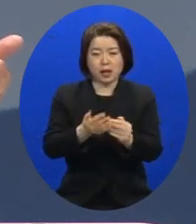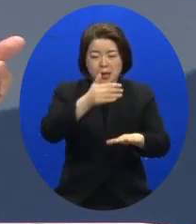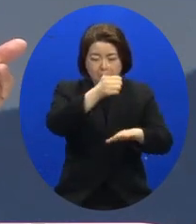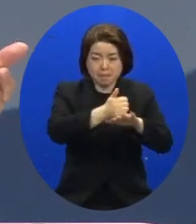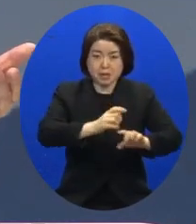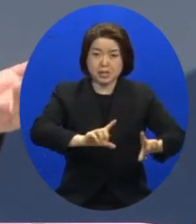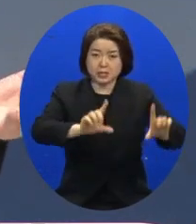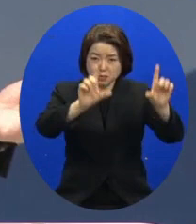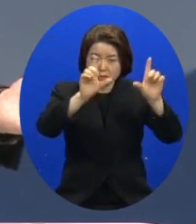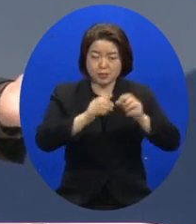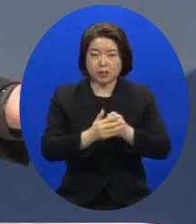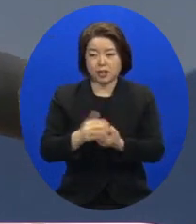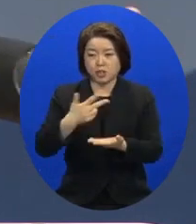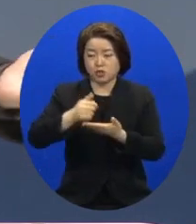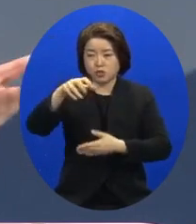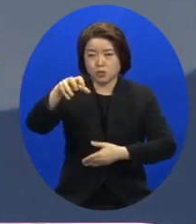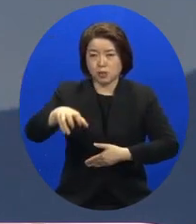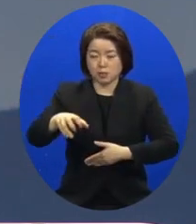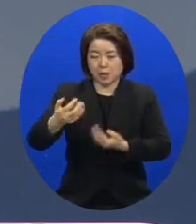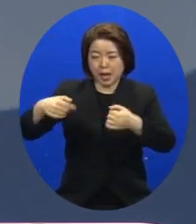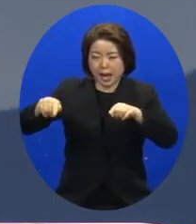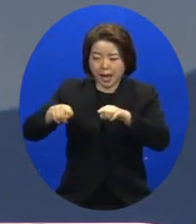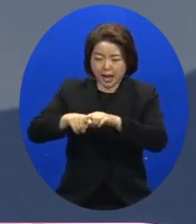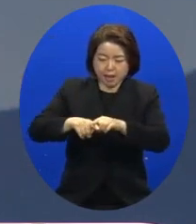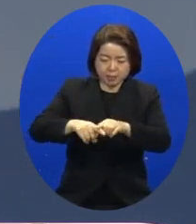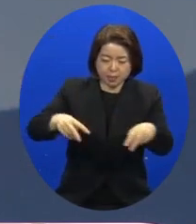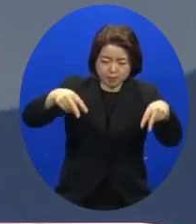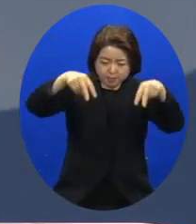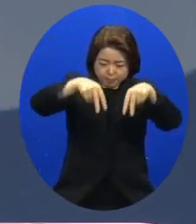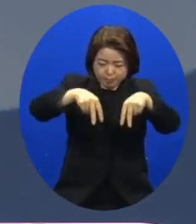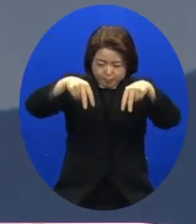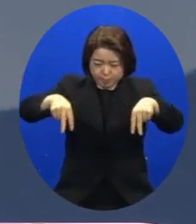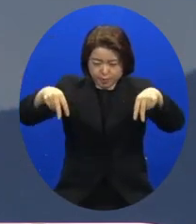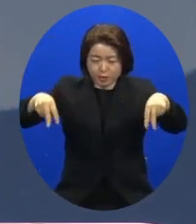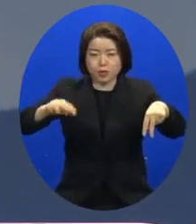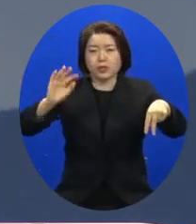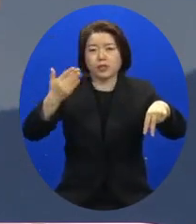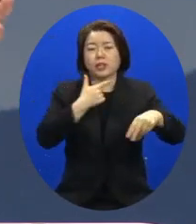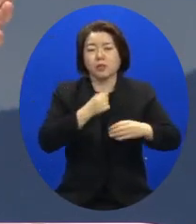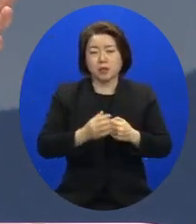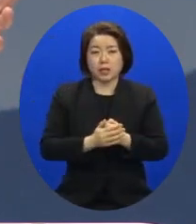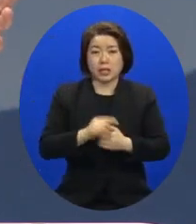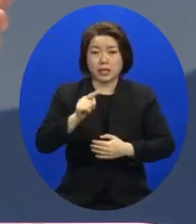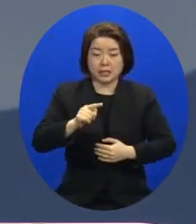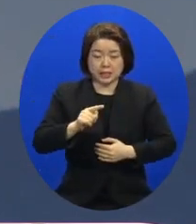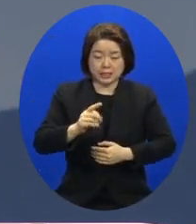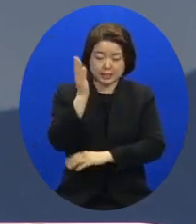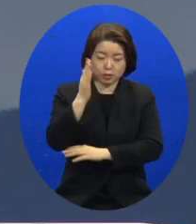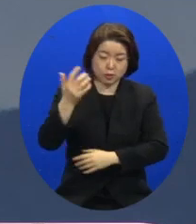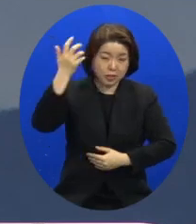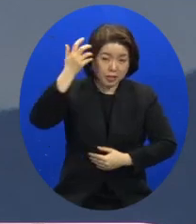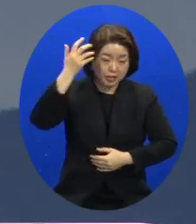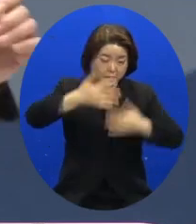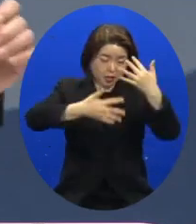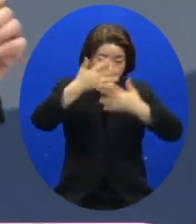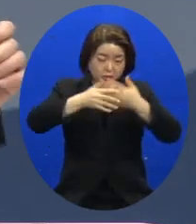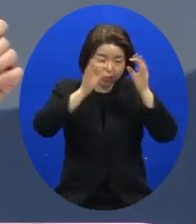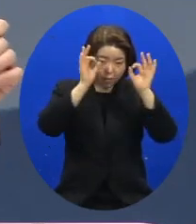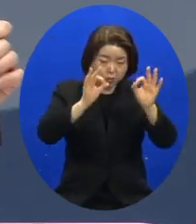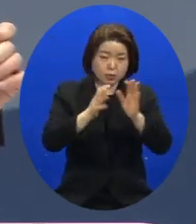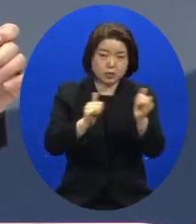날에 주님 앞에 다 함께 설 수 있게 되기를 원합니다. 이 설교를 영상으로 보는 사람, 음성으로